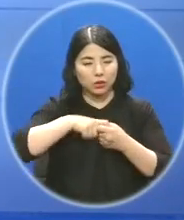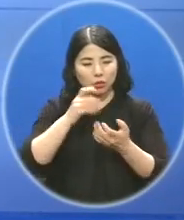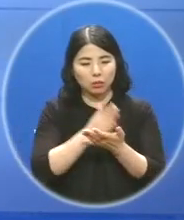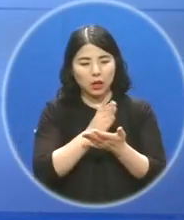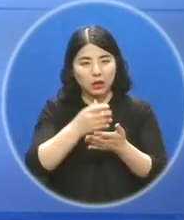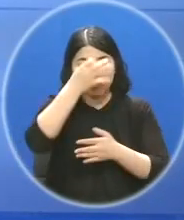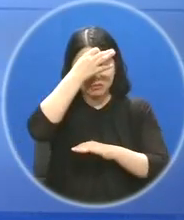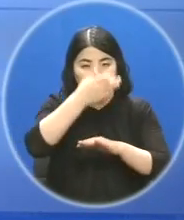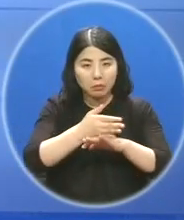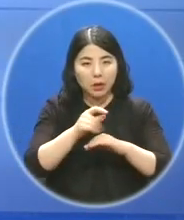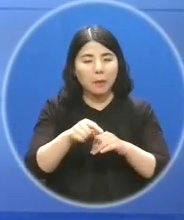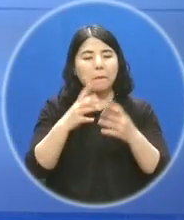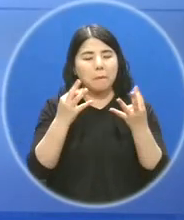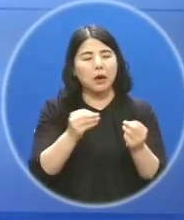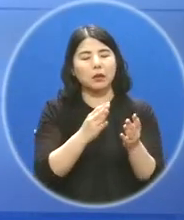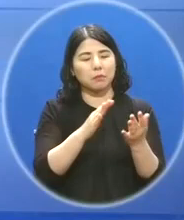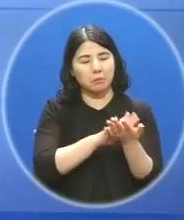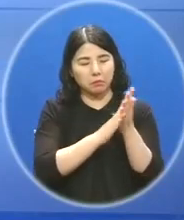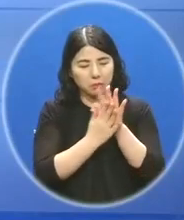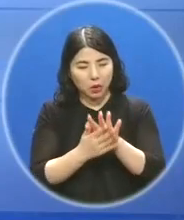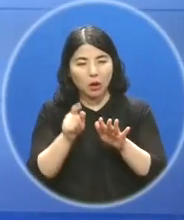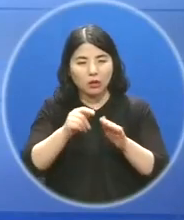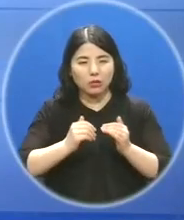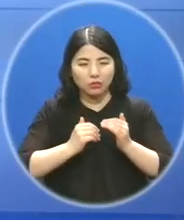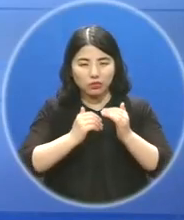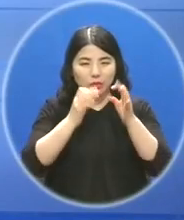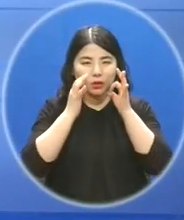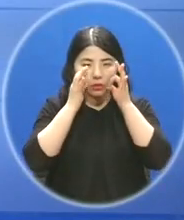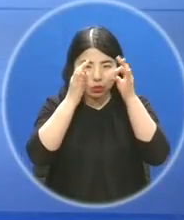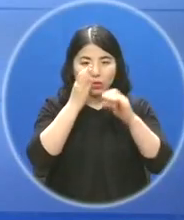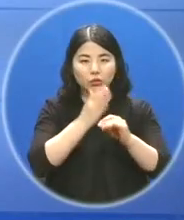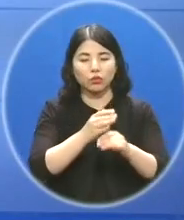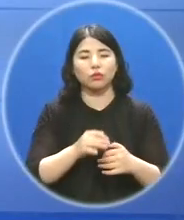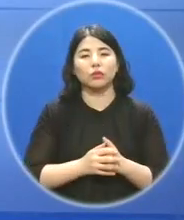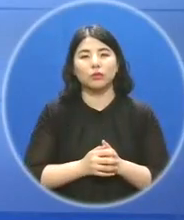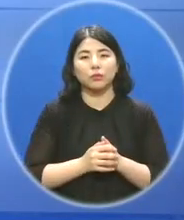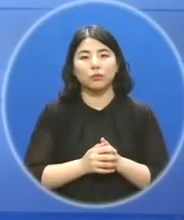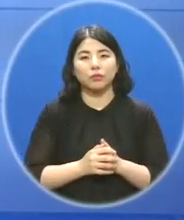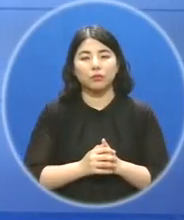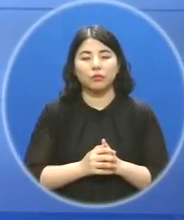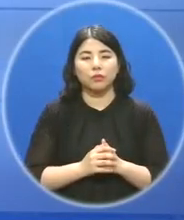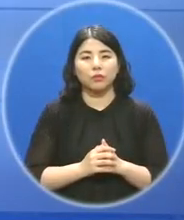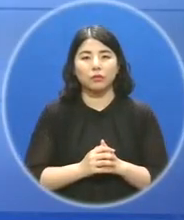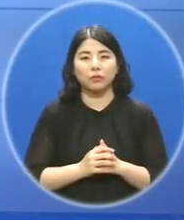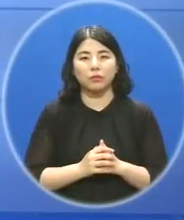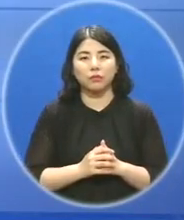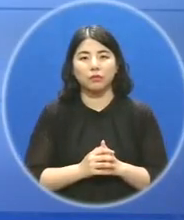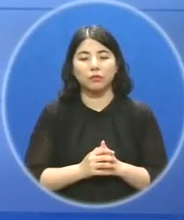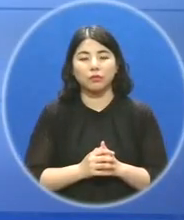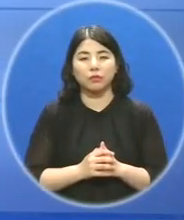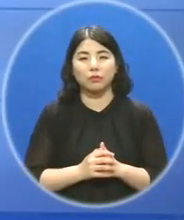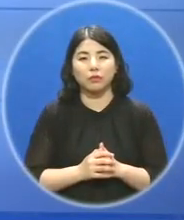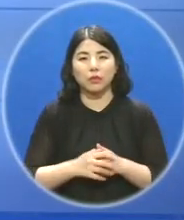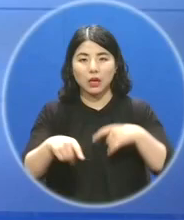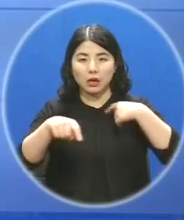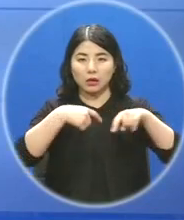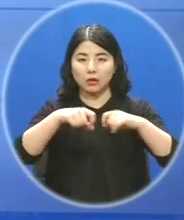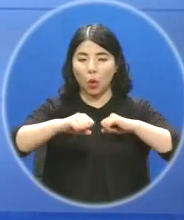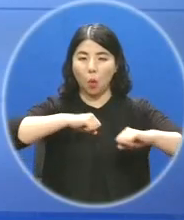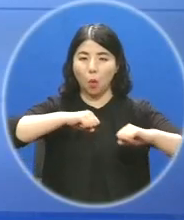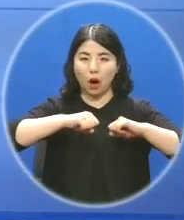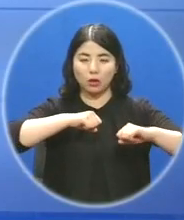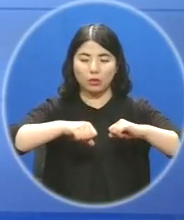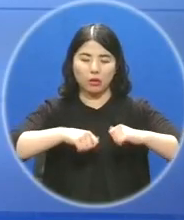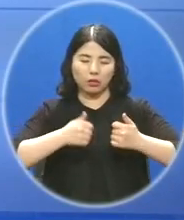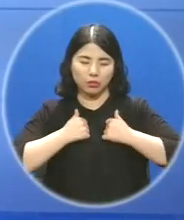판단해서 죄송한데 많이 변했고요. 변화하려고 하는 노력들이 꽤 있었습니다. 맞아요. 네. 네. 그리고 또 이제 그 진짜 의정 활동도